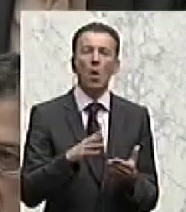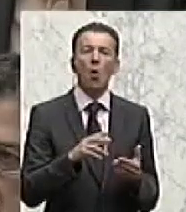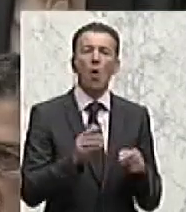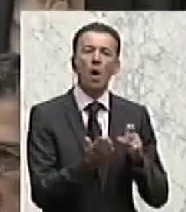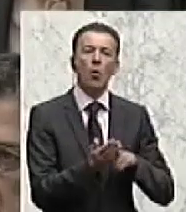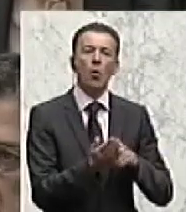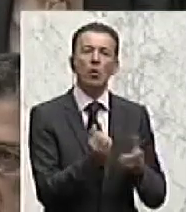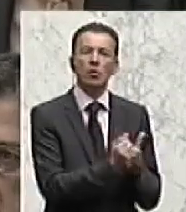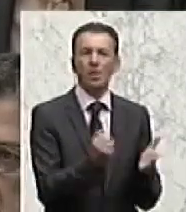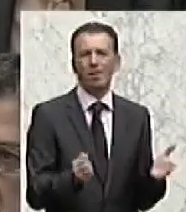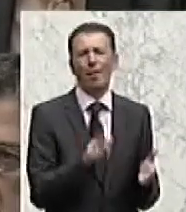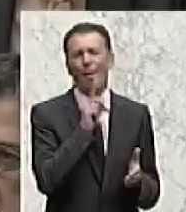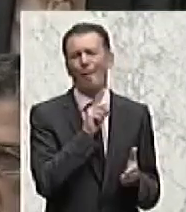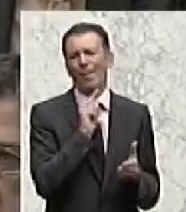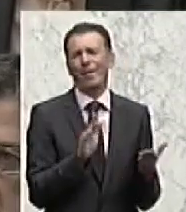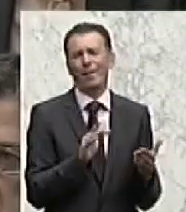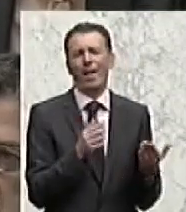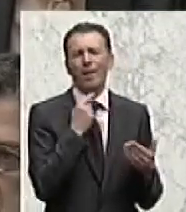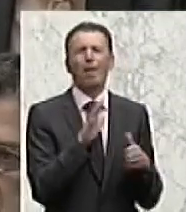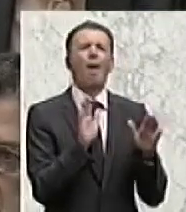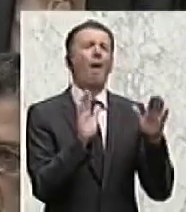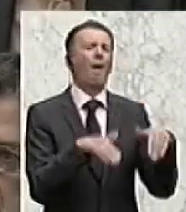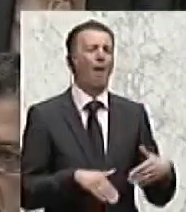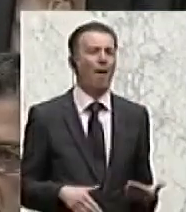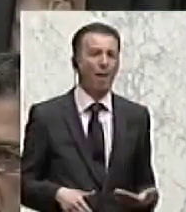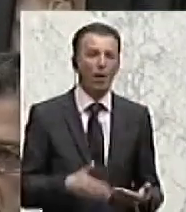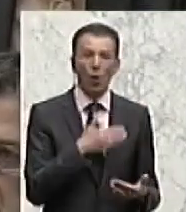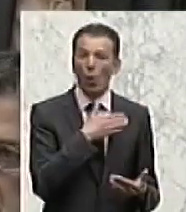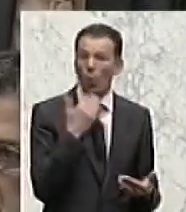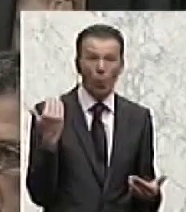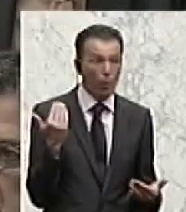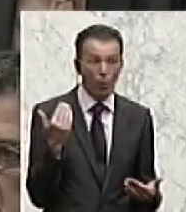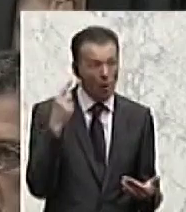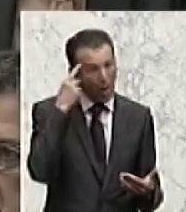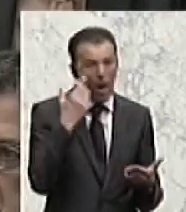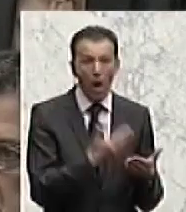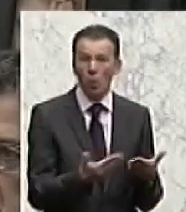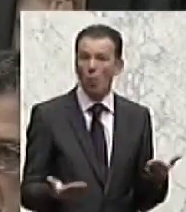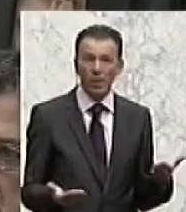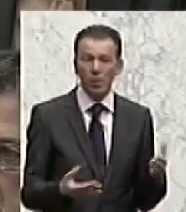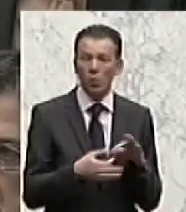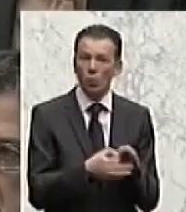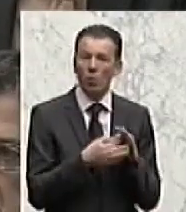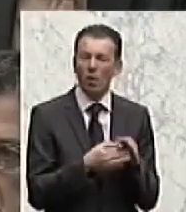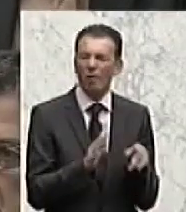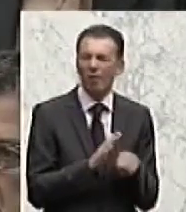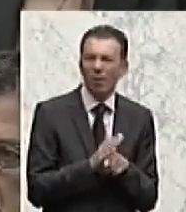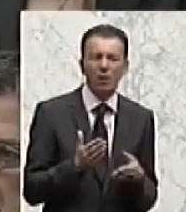polemische Argumentation abgetan. Nur das ist keine Argumentation, die mit Polemik versehen ist. Das ist